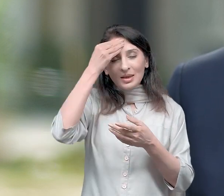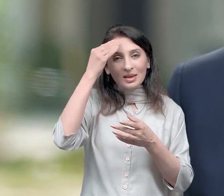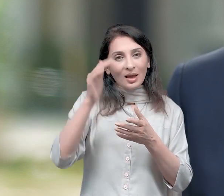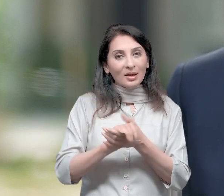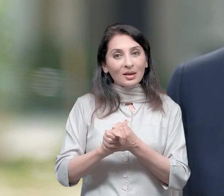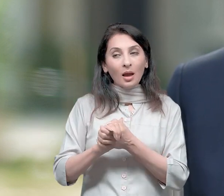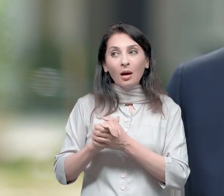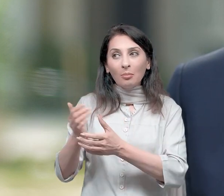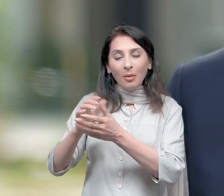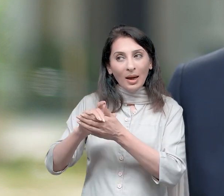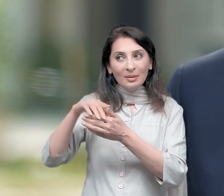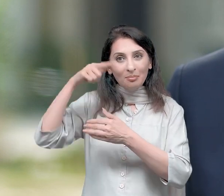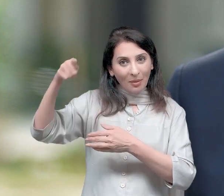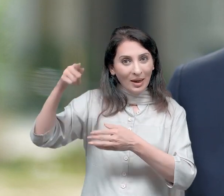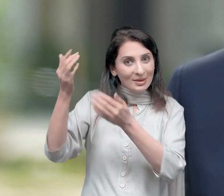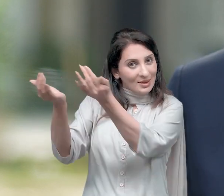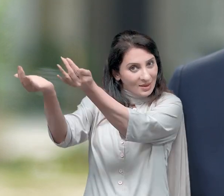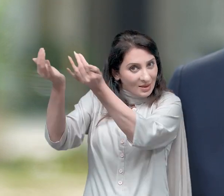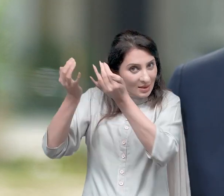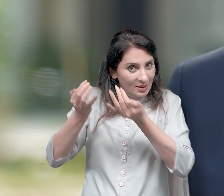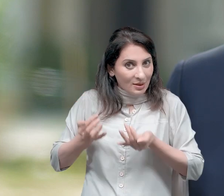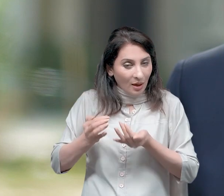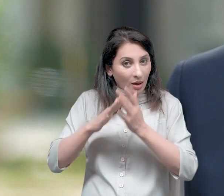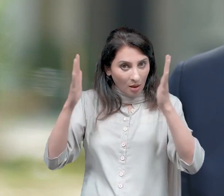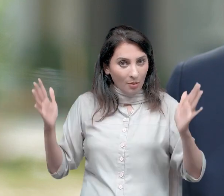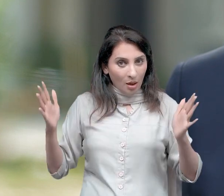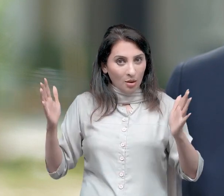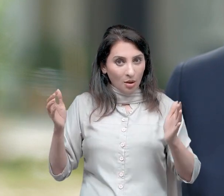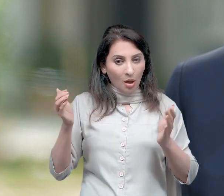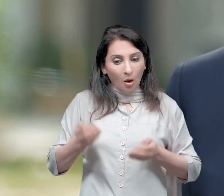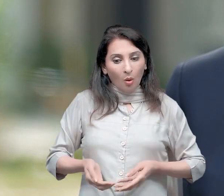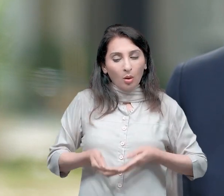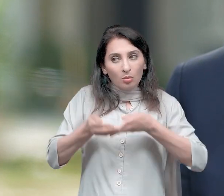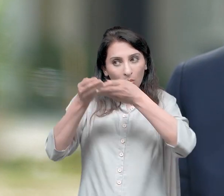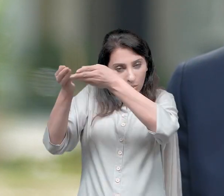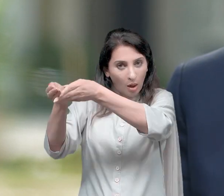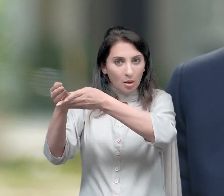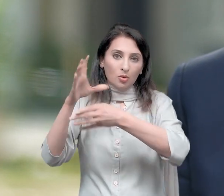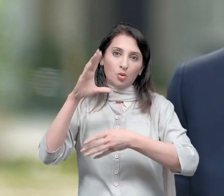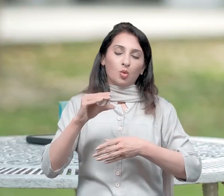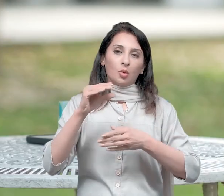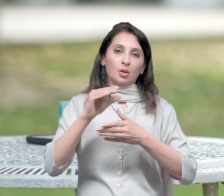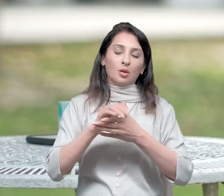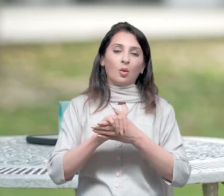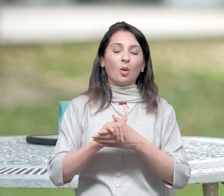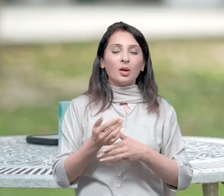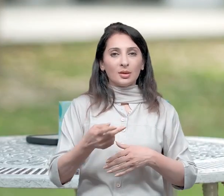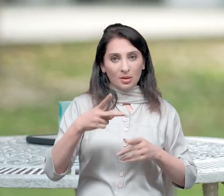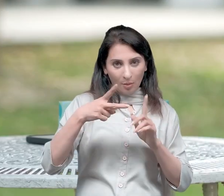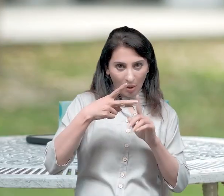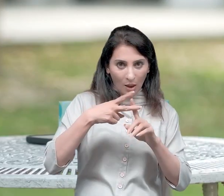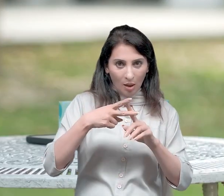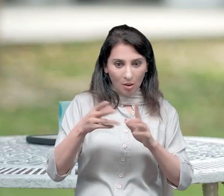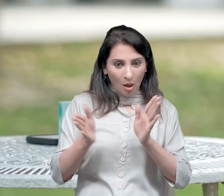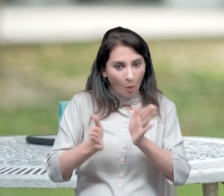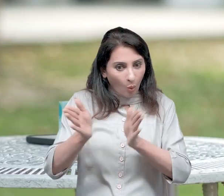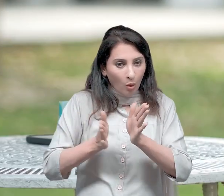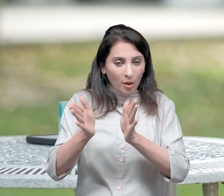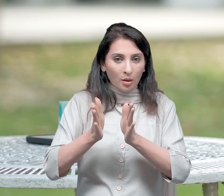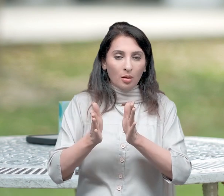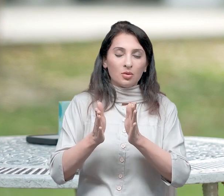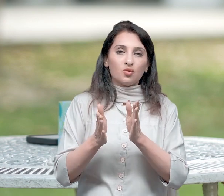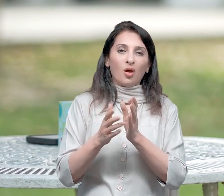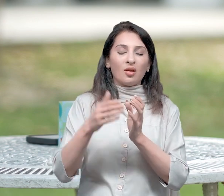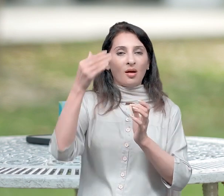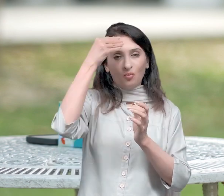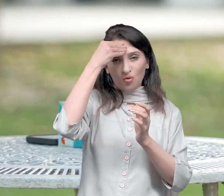تھوڑی سی پولیٹیکل انسٹیبلٹی ہے. اس کے بعد آئی ایم ایف بھی ہمارا جو ہے وہ فیصلہ نہیں کر رہے